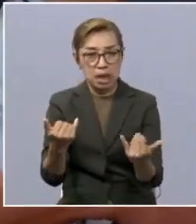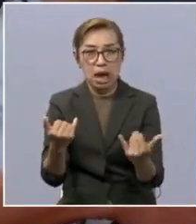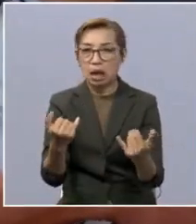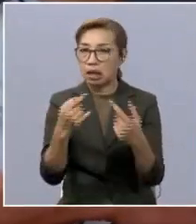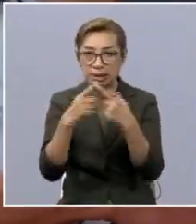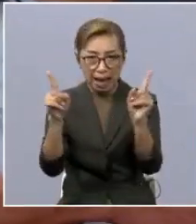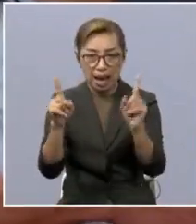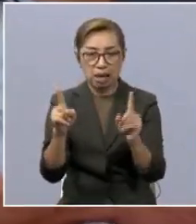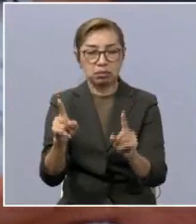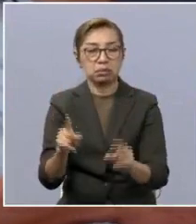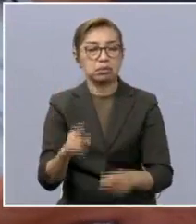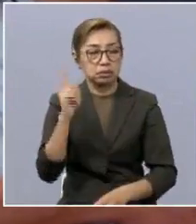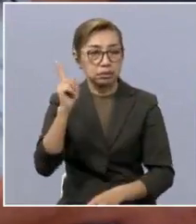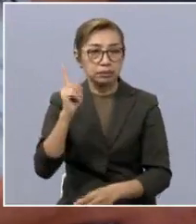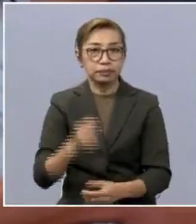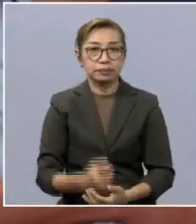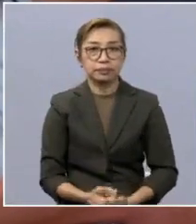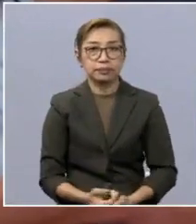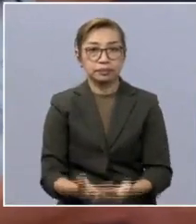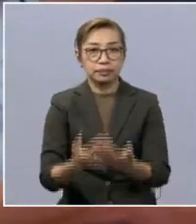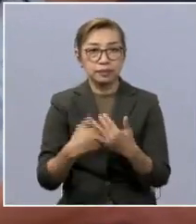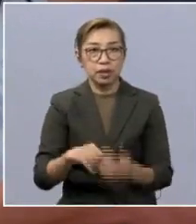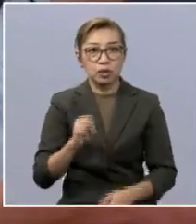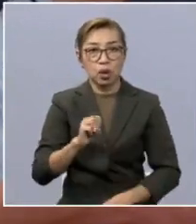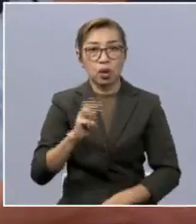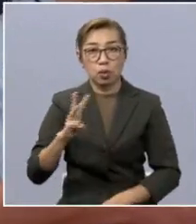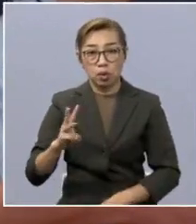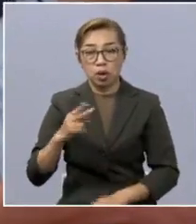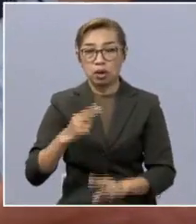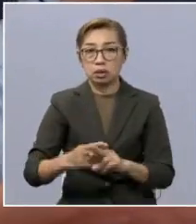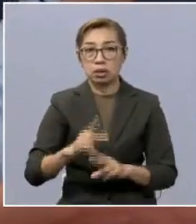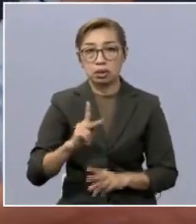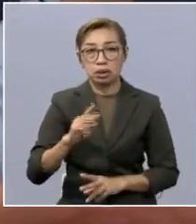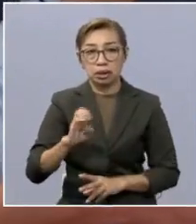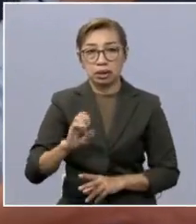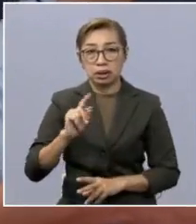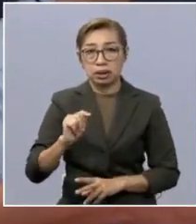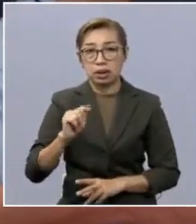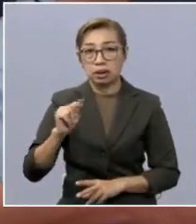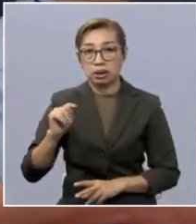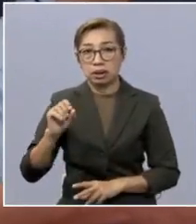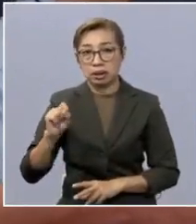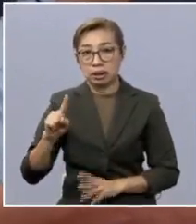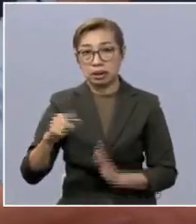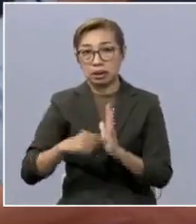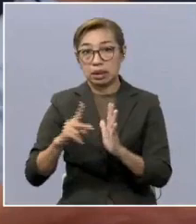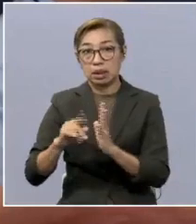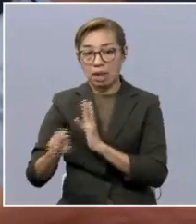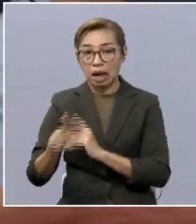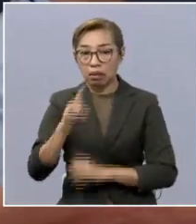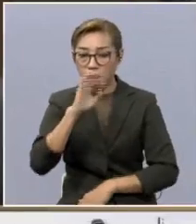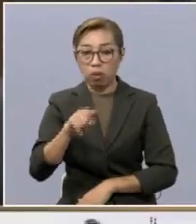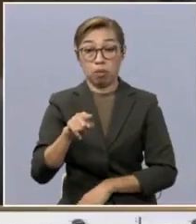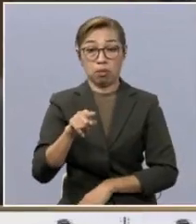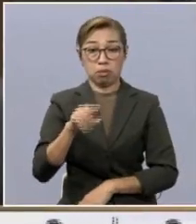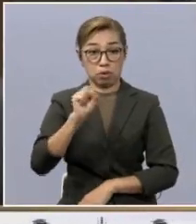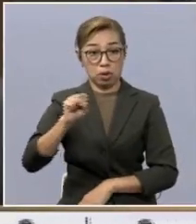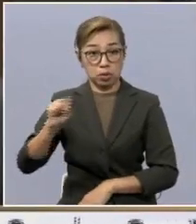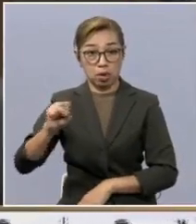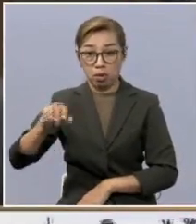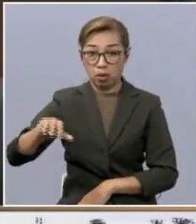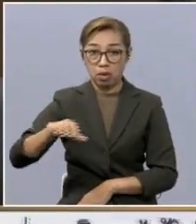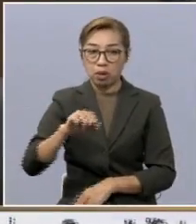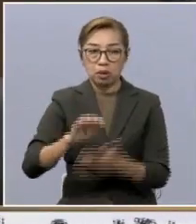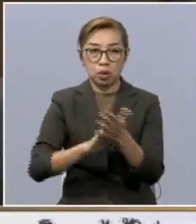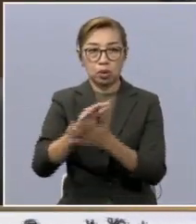ครับ ส่วนสว.อีกท่านหนึ่งนะครับคุณกิตติศักดิ์รัตนวราหะนะครับก็บอกว่าจริงๆแล้วอย่าไปเหมารวมนะอย่าไ